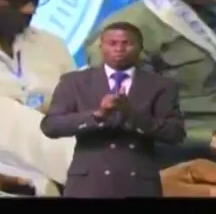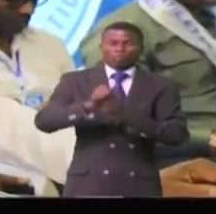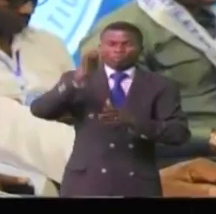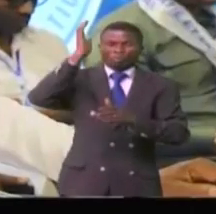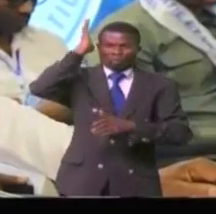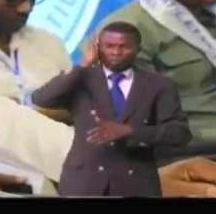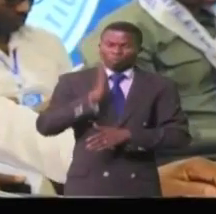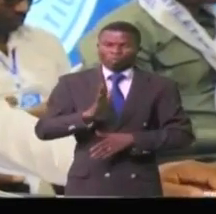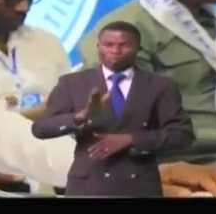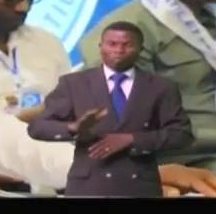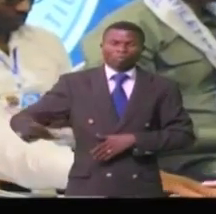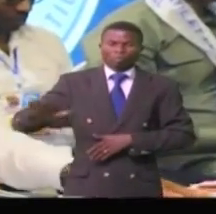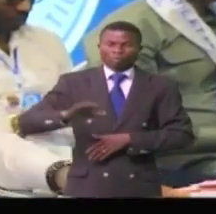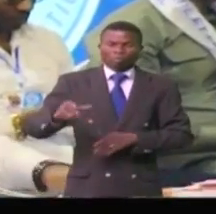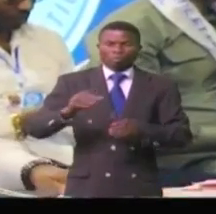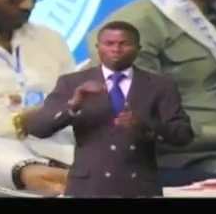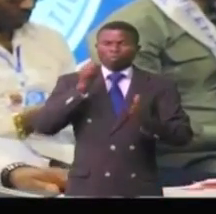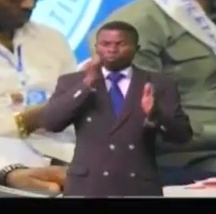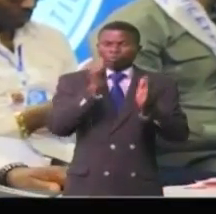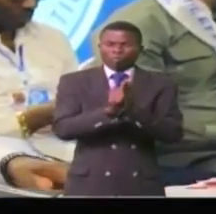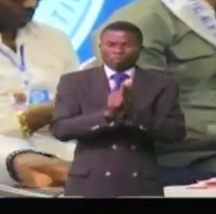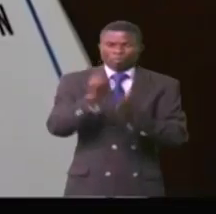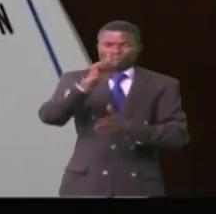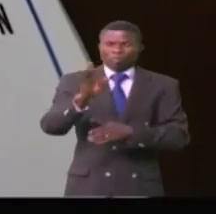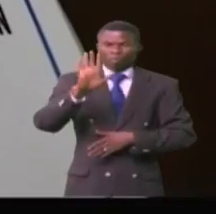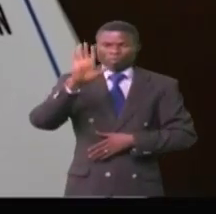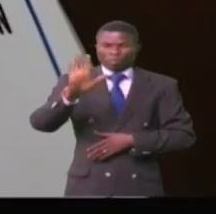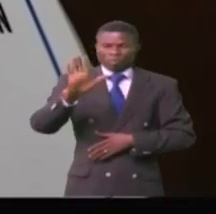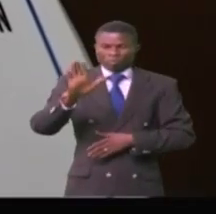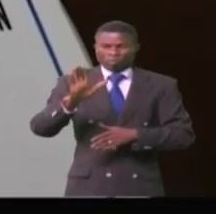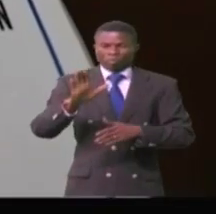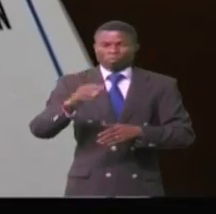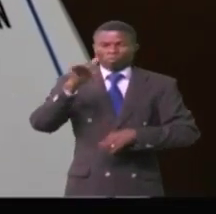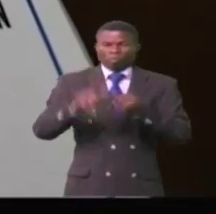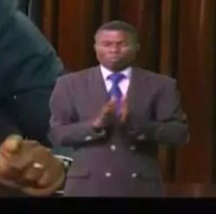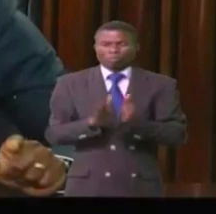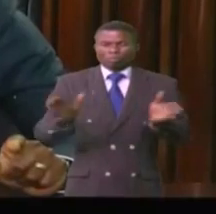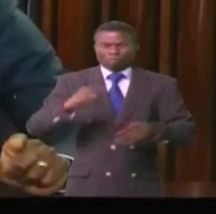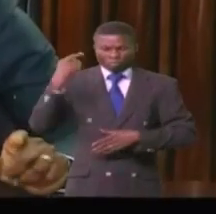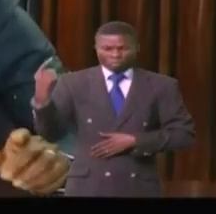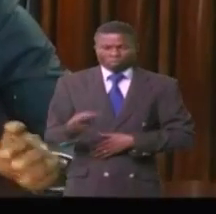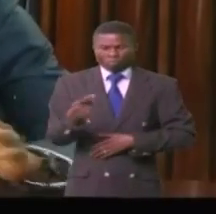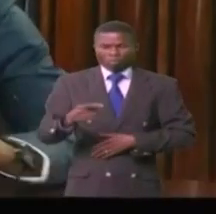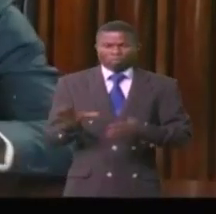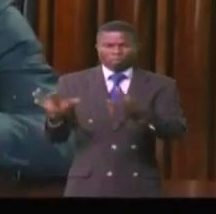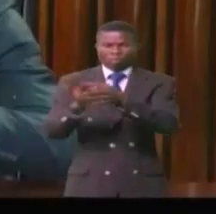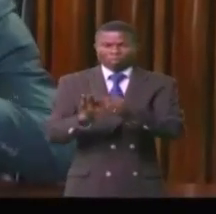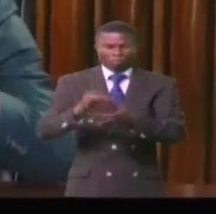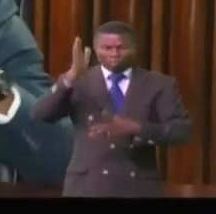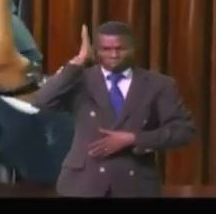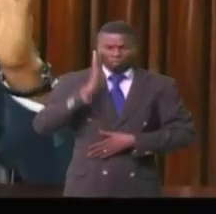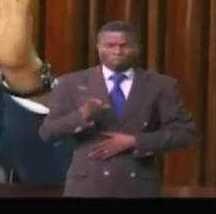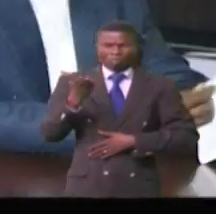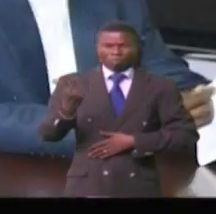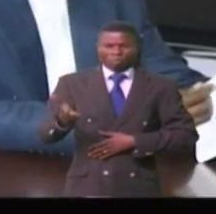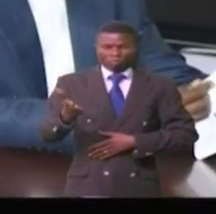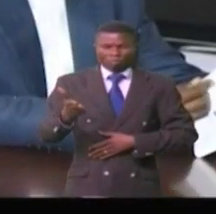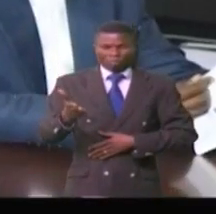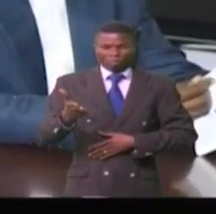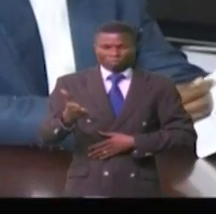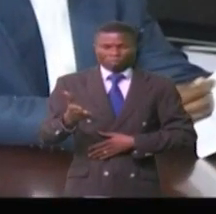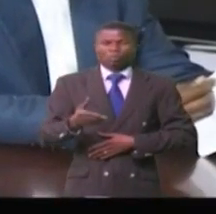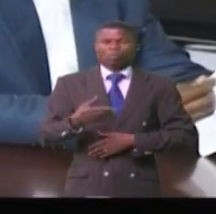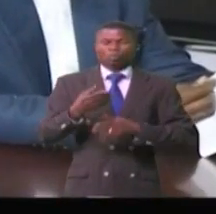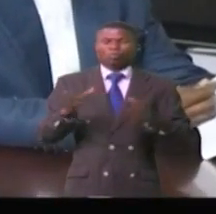Nation, article 39, paragraphe 5, le secrétaire permanent de l'Union sacrée, le professeur André Mbata Bitukume Soumangou, a